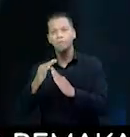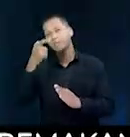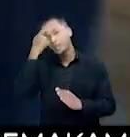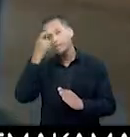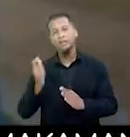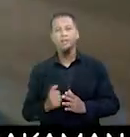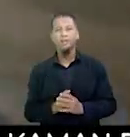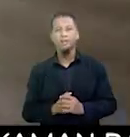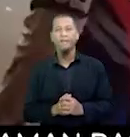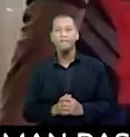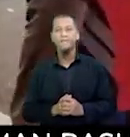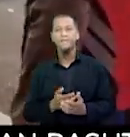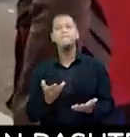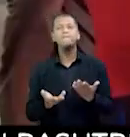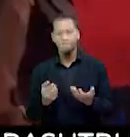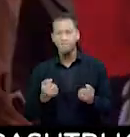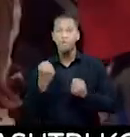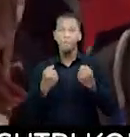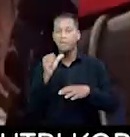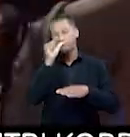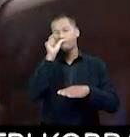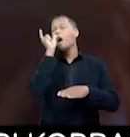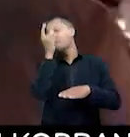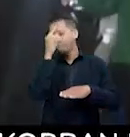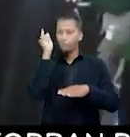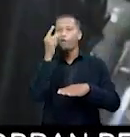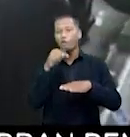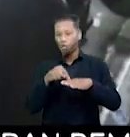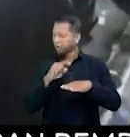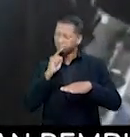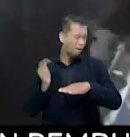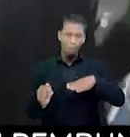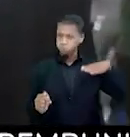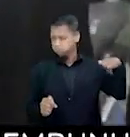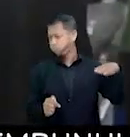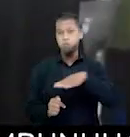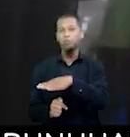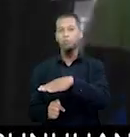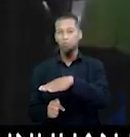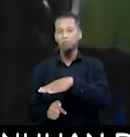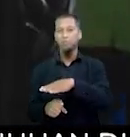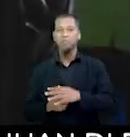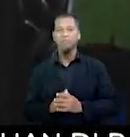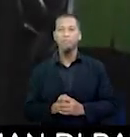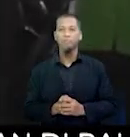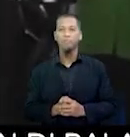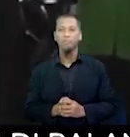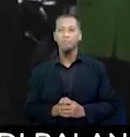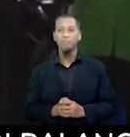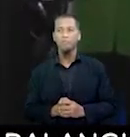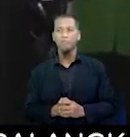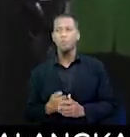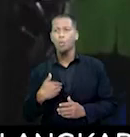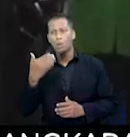Diduga, supir mengemudi dalam kondisi mabuk minuman keras. Tiba-tiba ngamuk, nggak jelas, ngejar motor